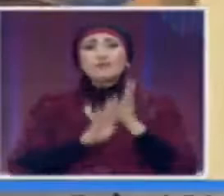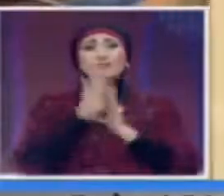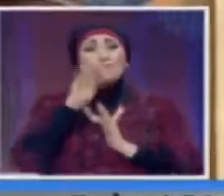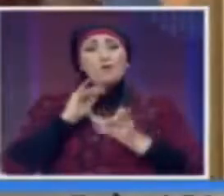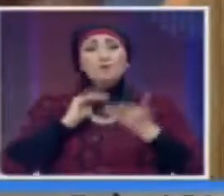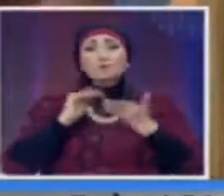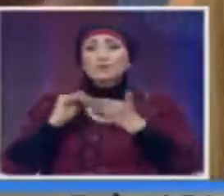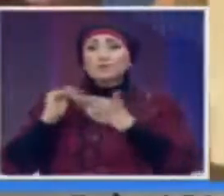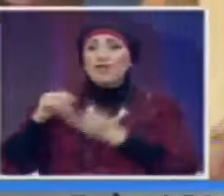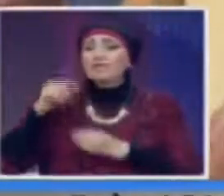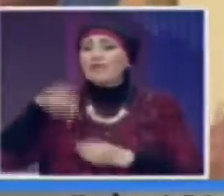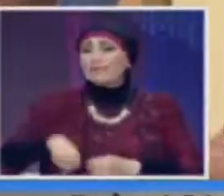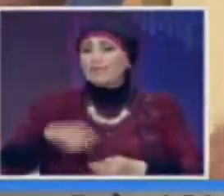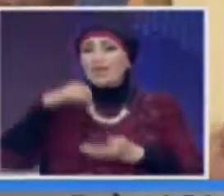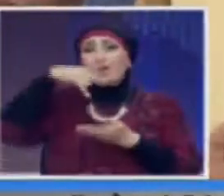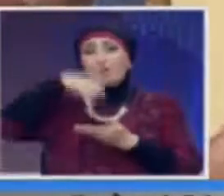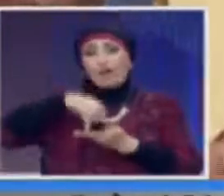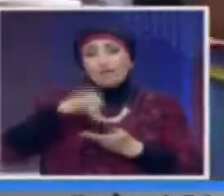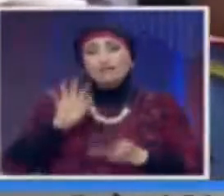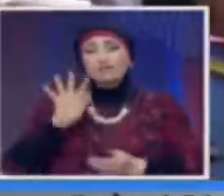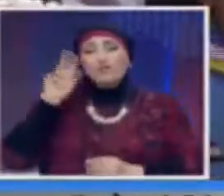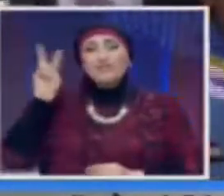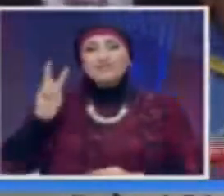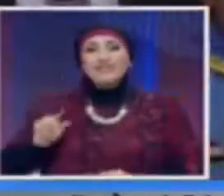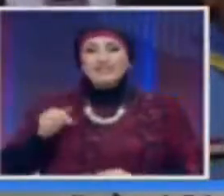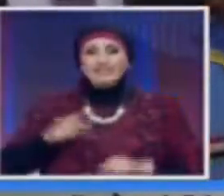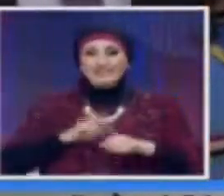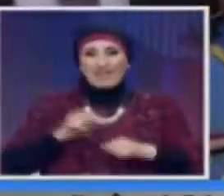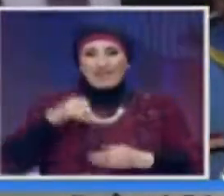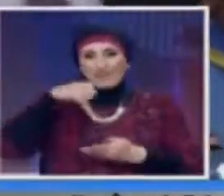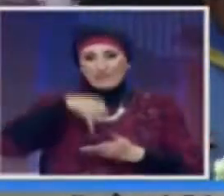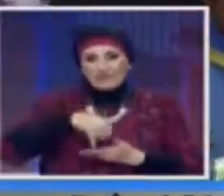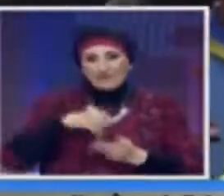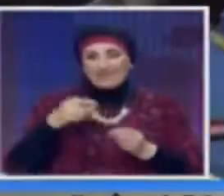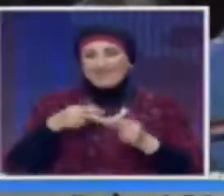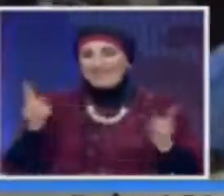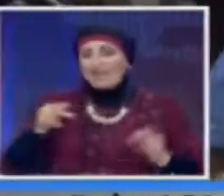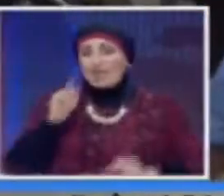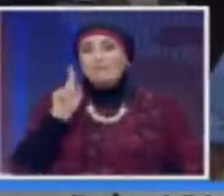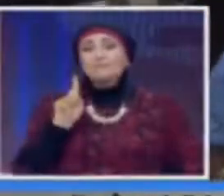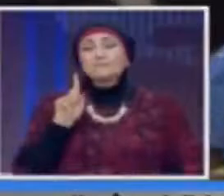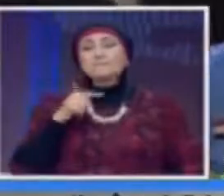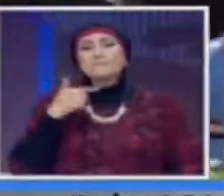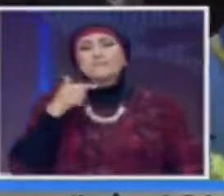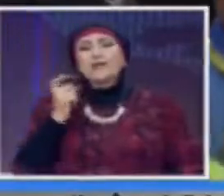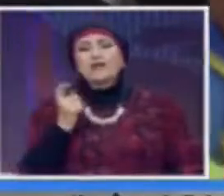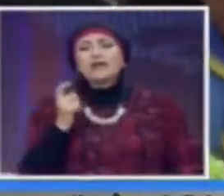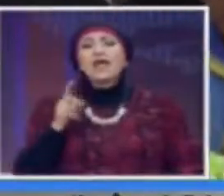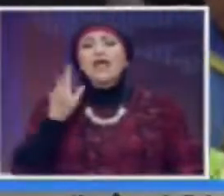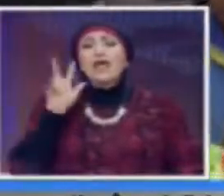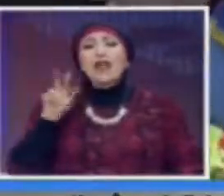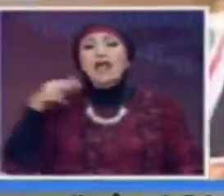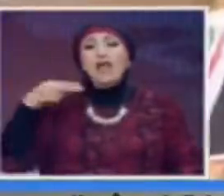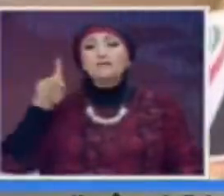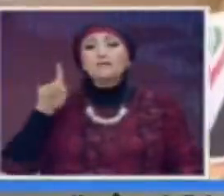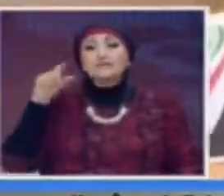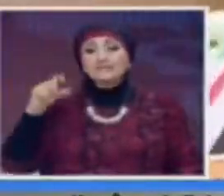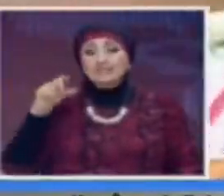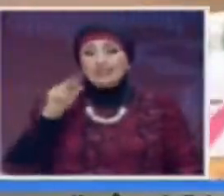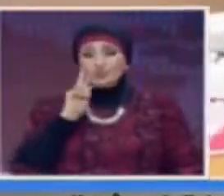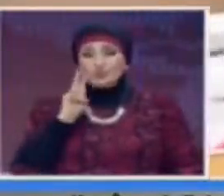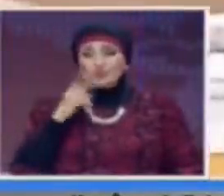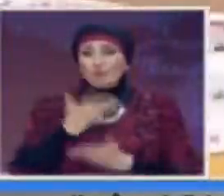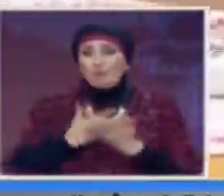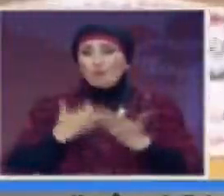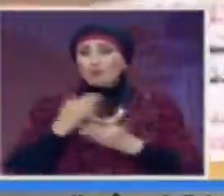والخدمية بمحافظة شمال سيناء. مركز ومدينة بئر العبد بمراكزه والقرى التابعة له يشهد